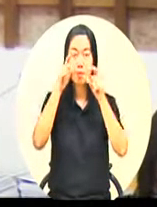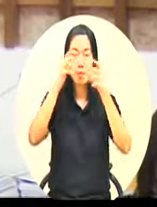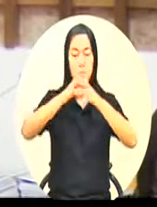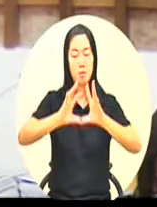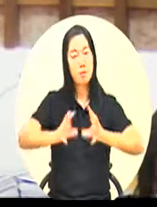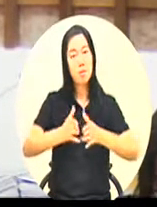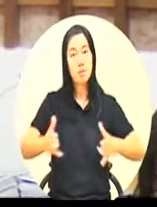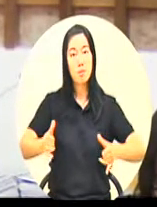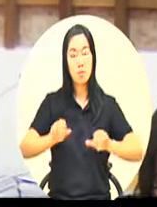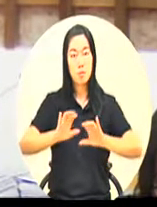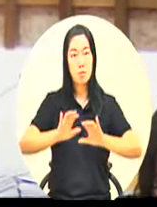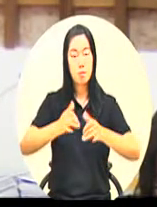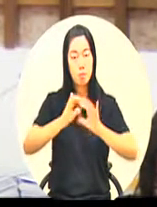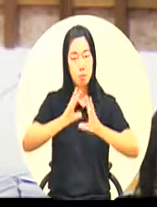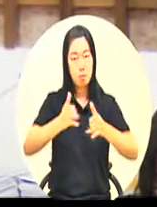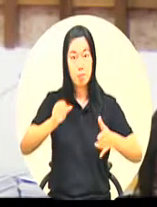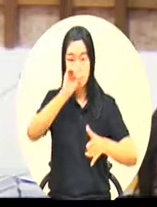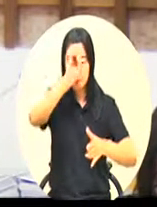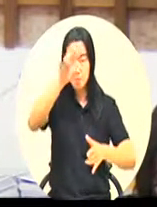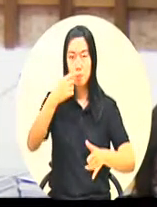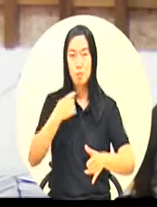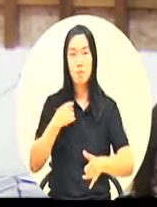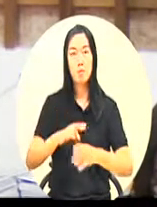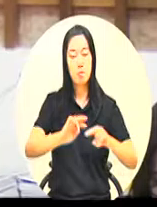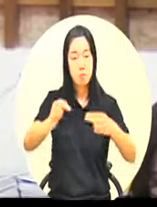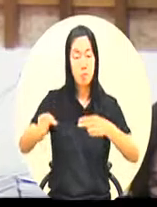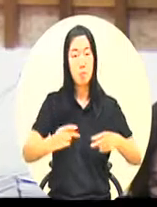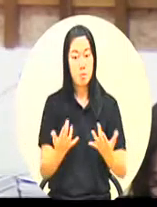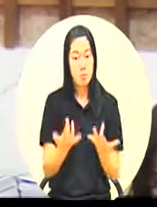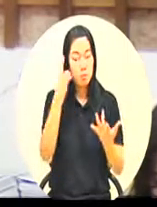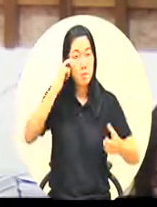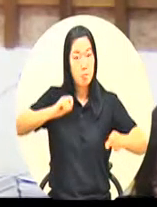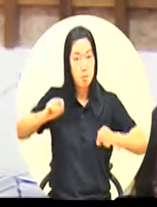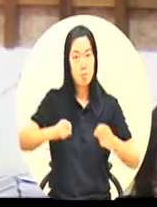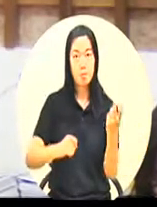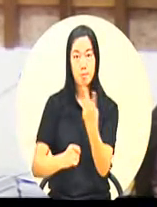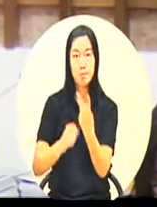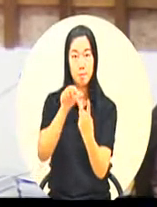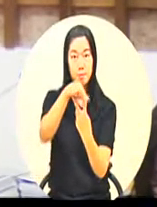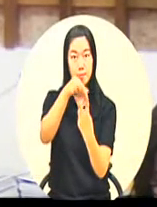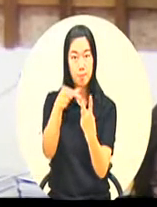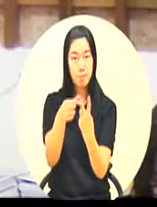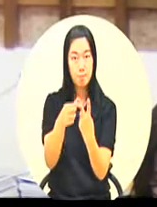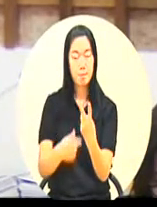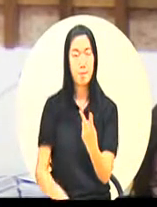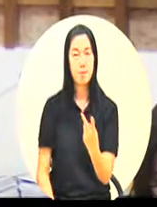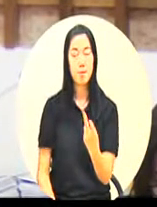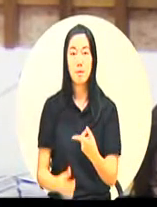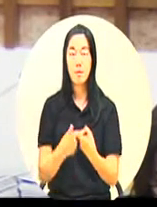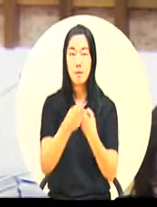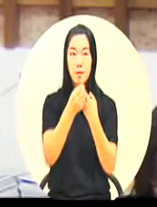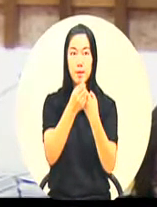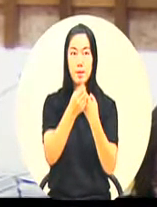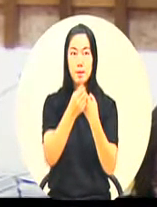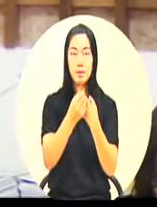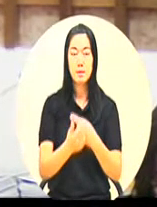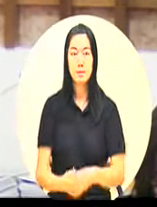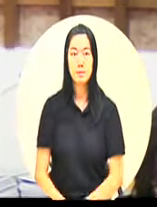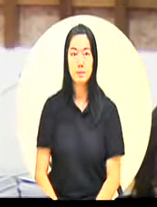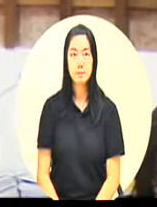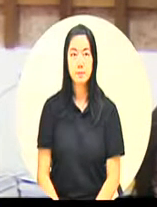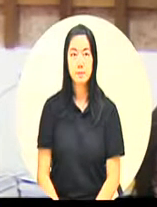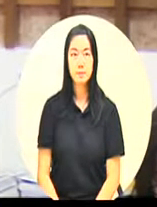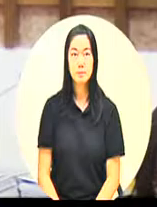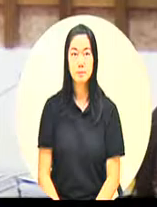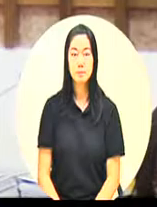党团的这一个修正草案啊，其实有两个项目在里面。第一个，先